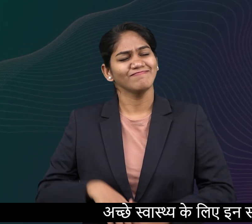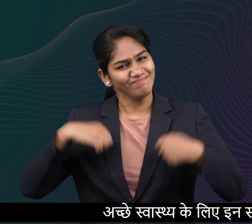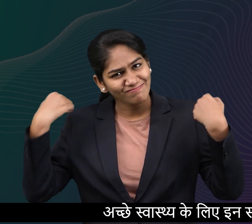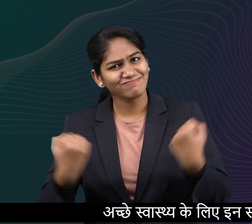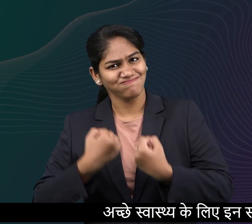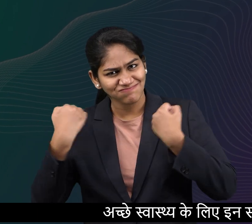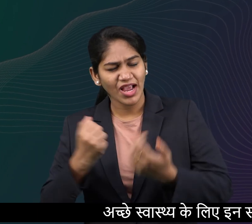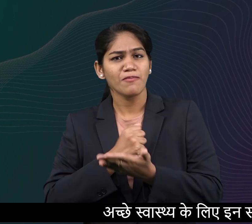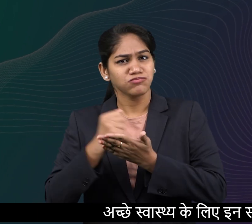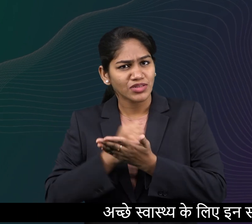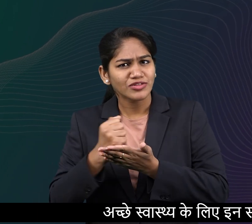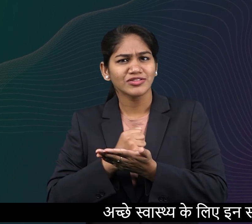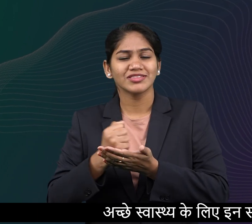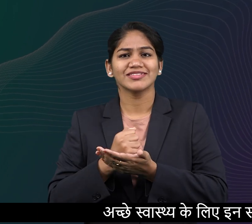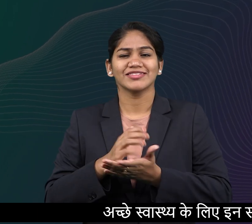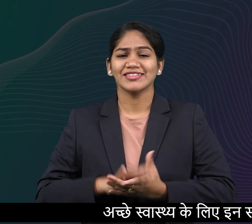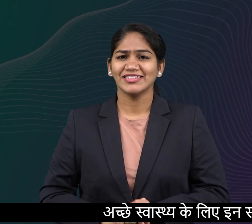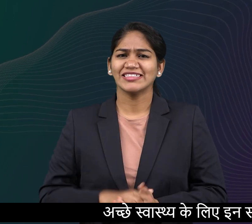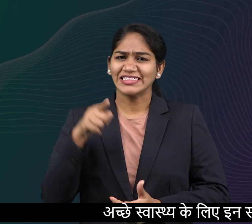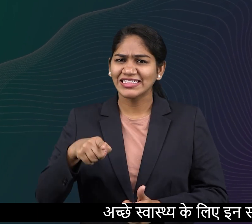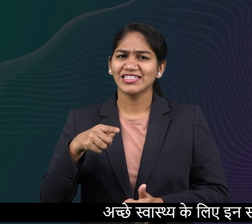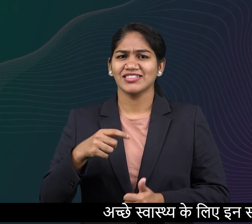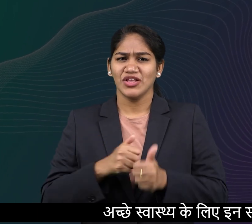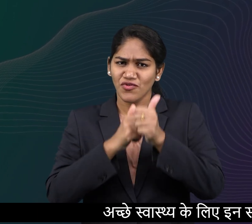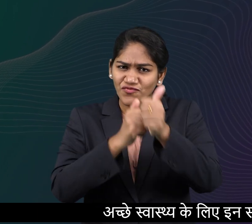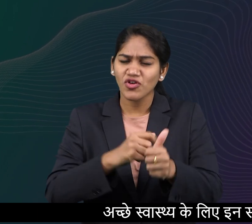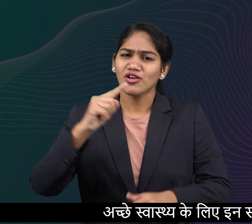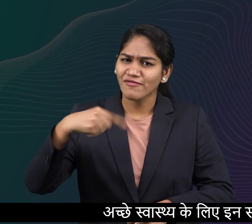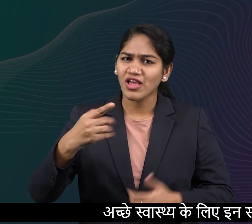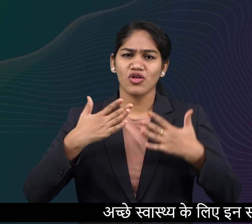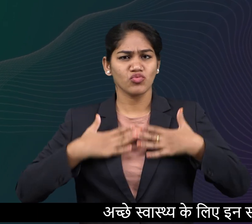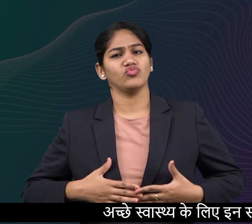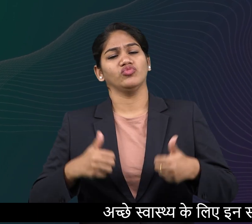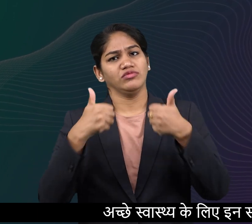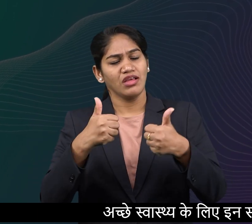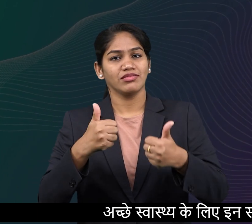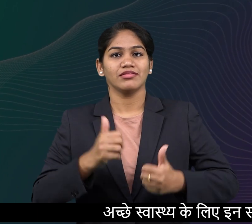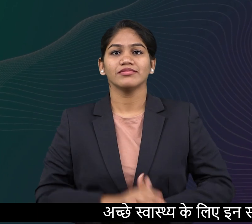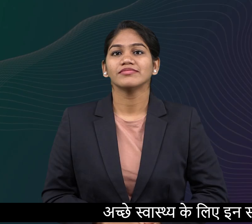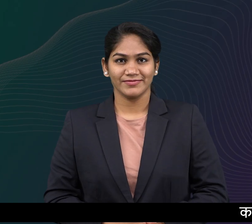अच्छे स्वास्थ्य के लिए इन सभी दिनचर्याओं का रोजाना अभ्यास करें।